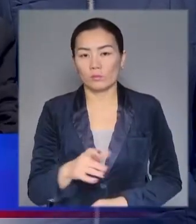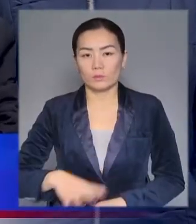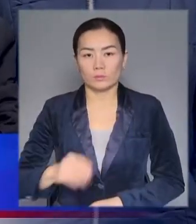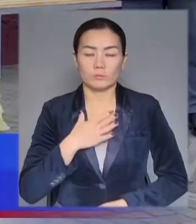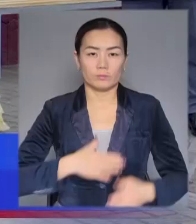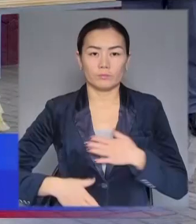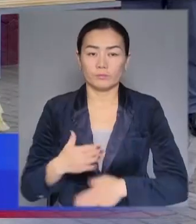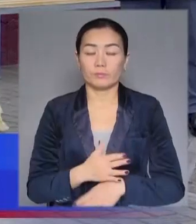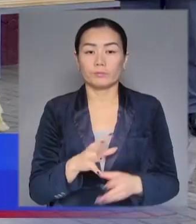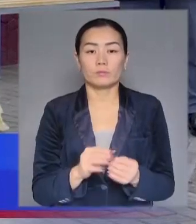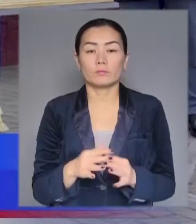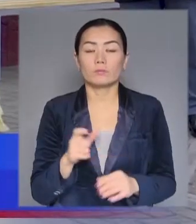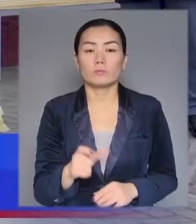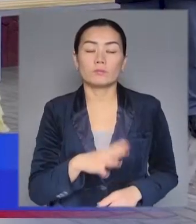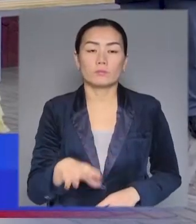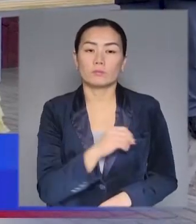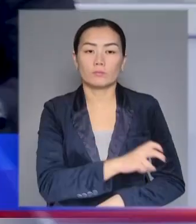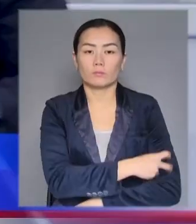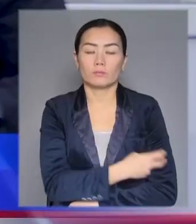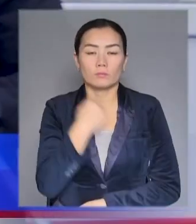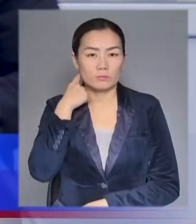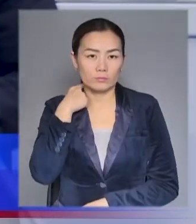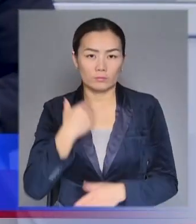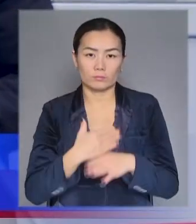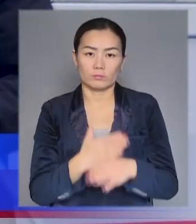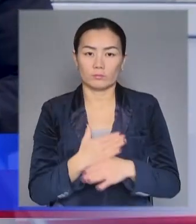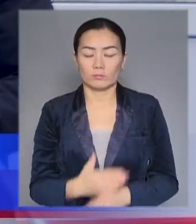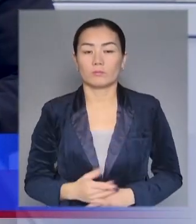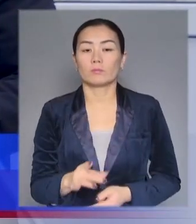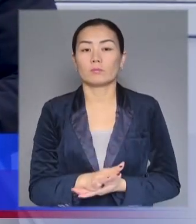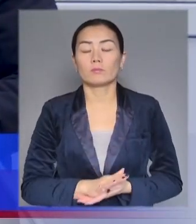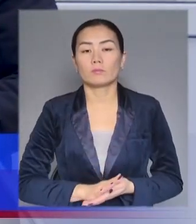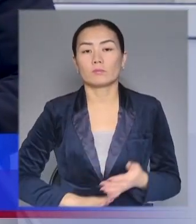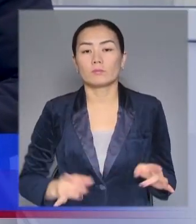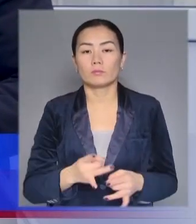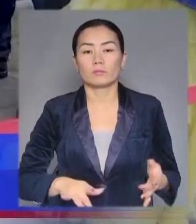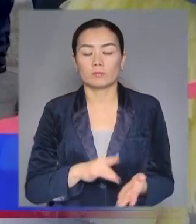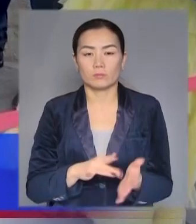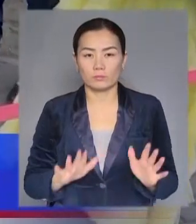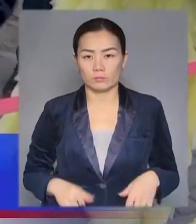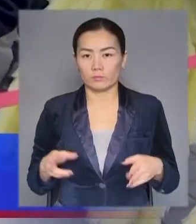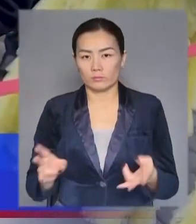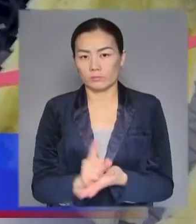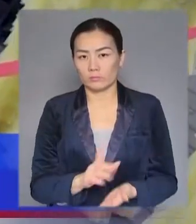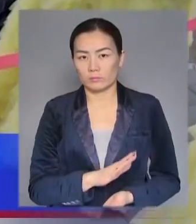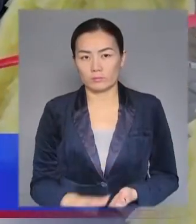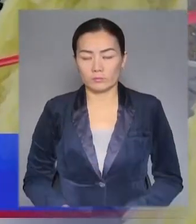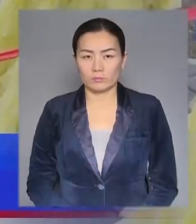тұрғындары дән риза, себебі ауыл тұрғындарына медициналық көмек алу үшін ендігі уақытта аудан орталығына барудың